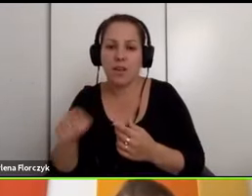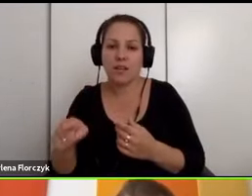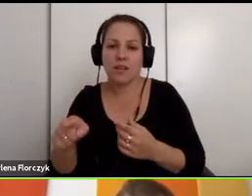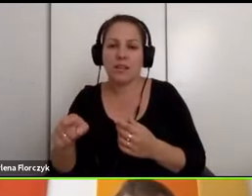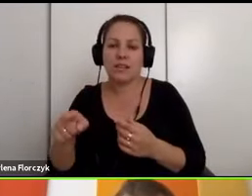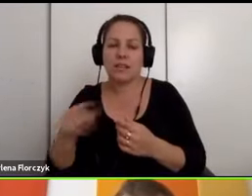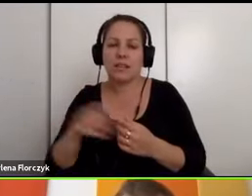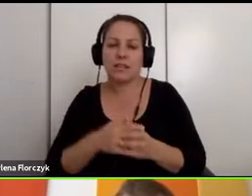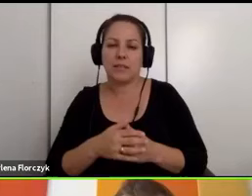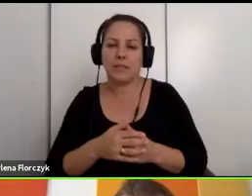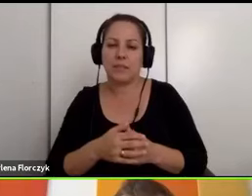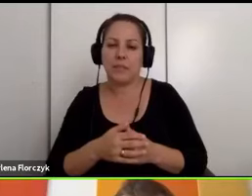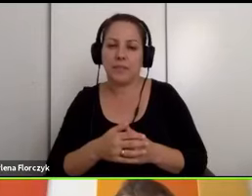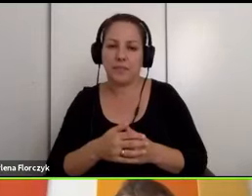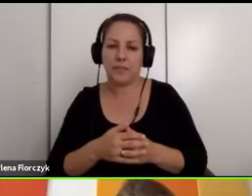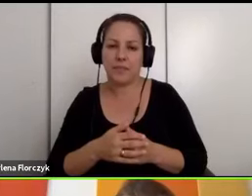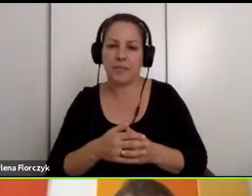sporów z